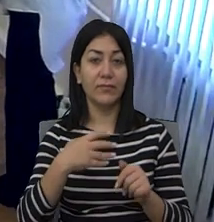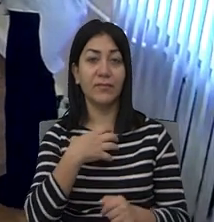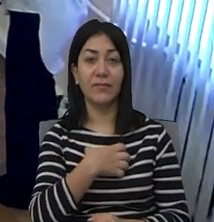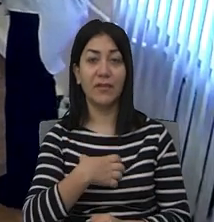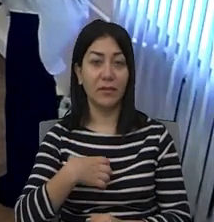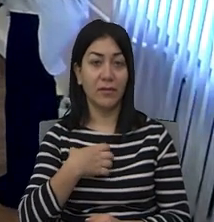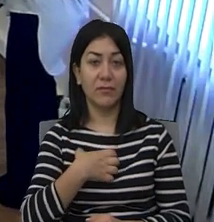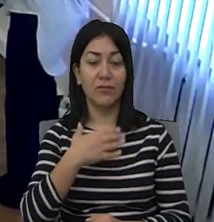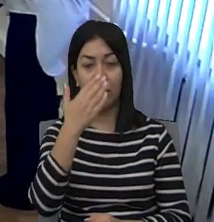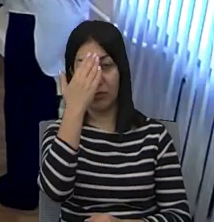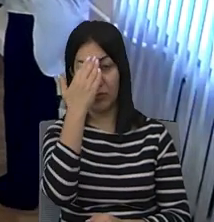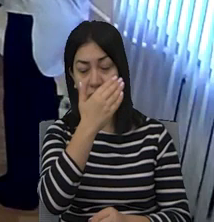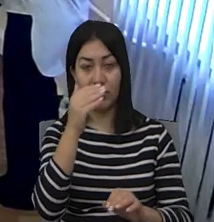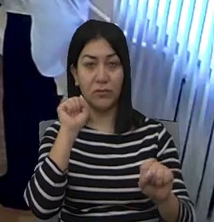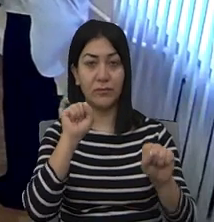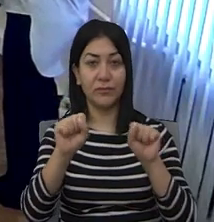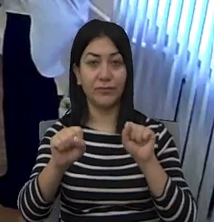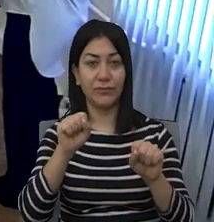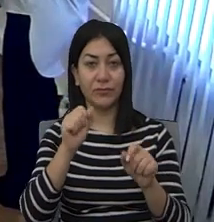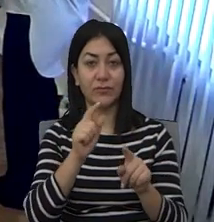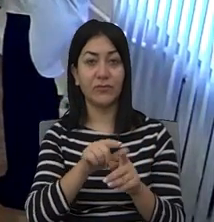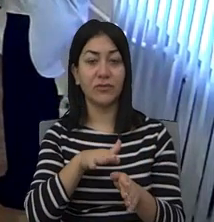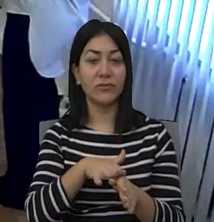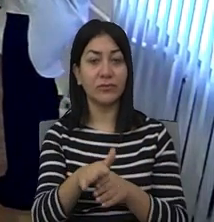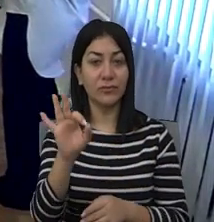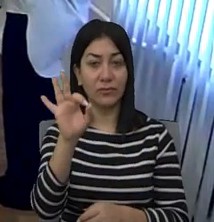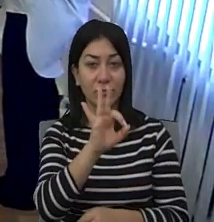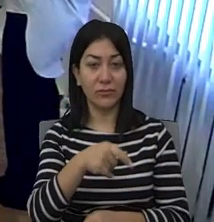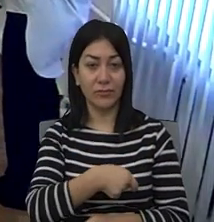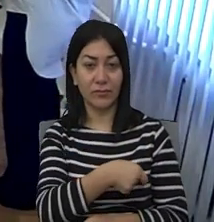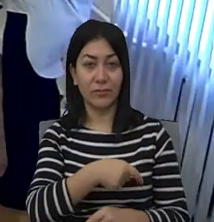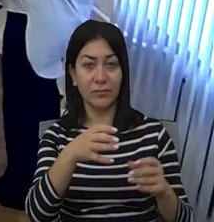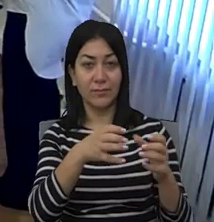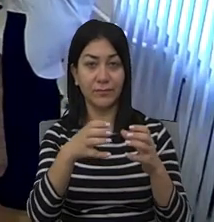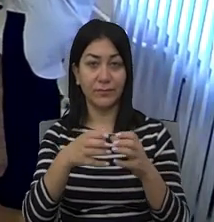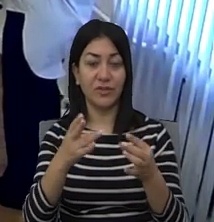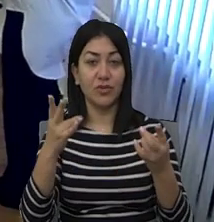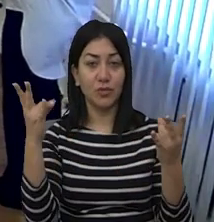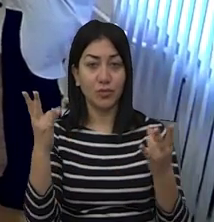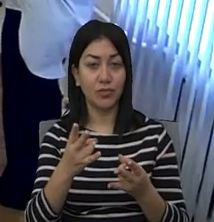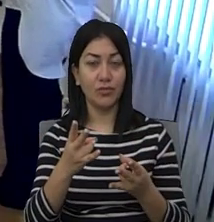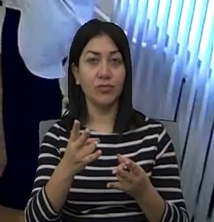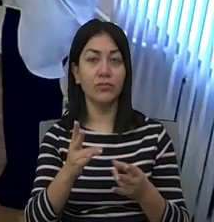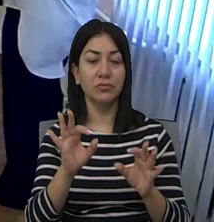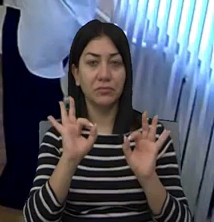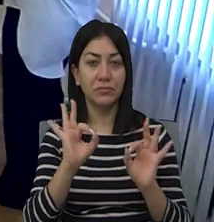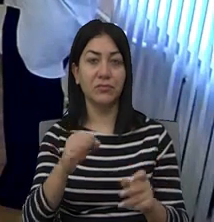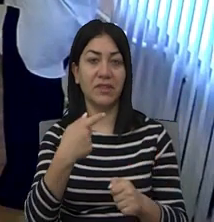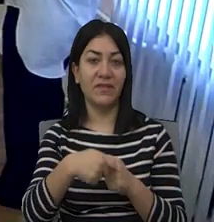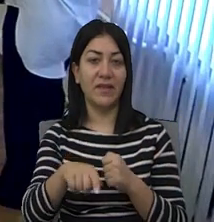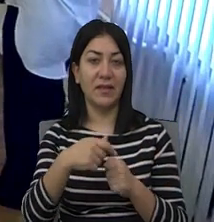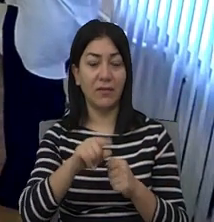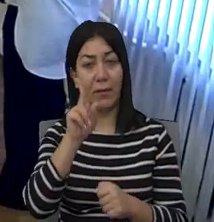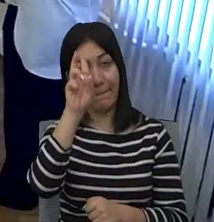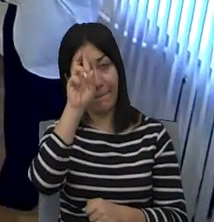կարևոր ժողովրդավարական դերերը կատարելու համար կուսակցություններին անհրաժեշտ է համարժեք ֆինանսավորում, ինչպես պետական, այնպես էլ